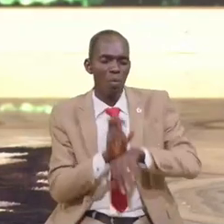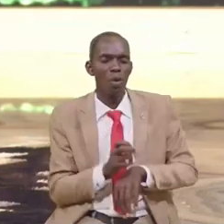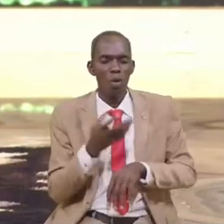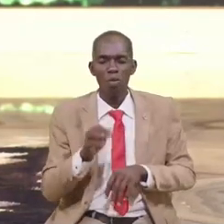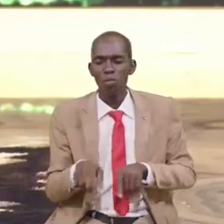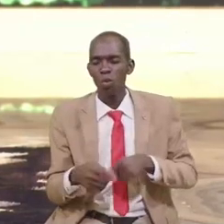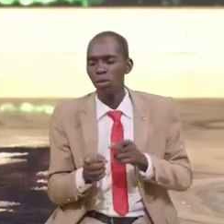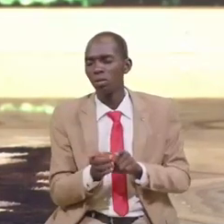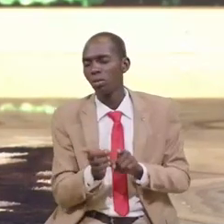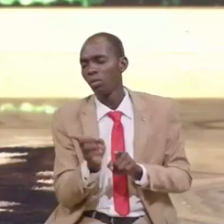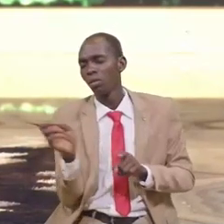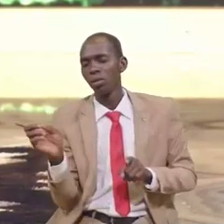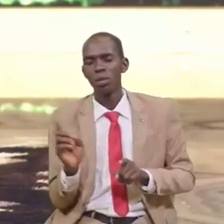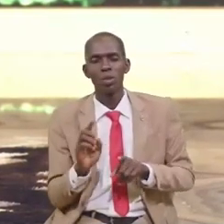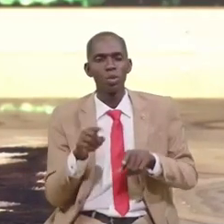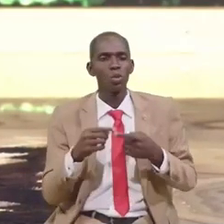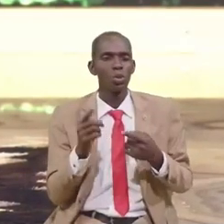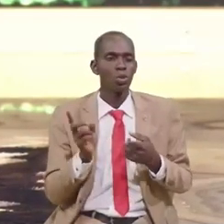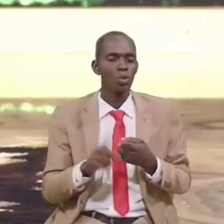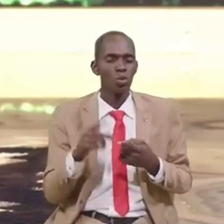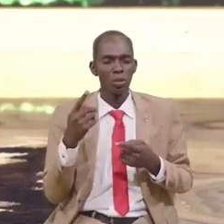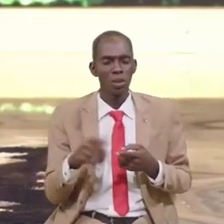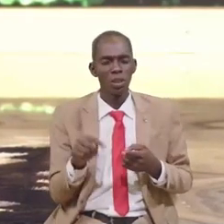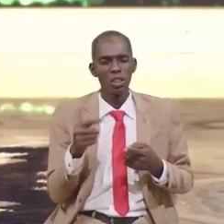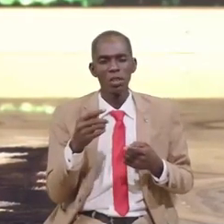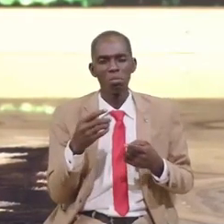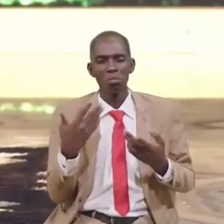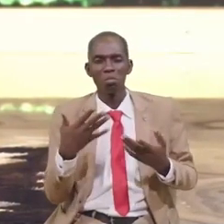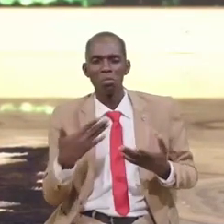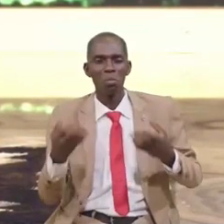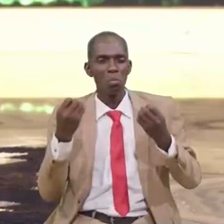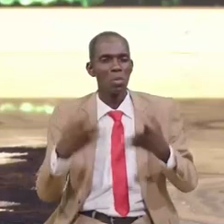l'habitude à s'égarer, à aller au désert du péché, parce que